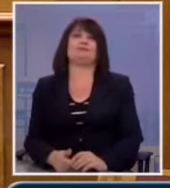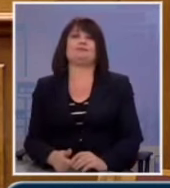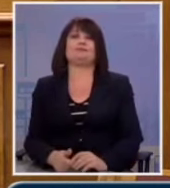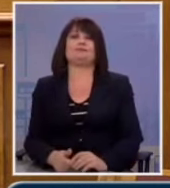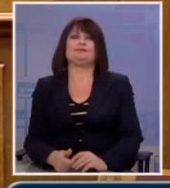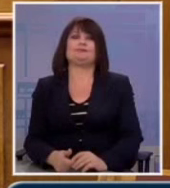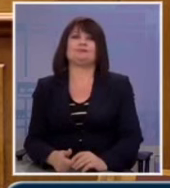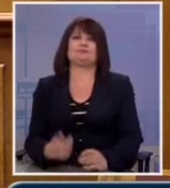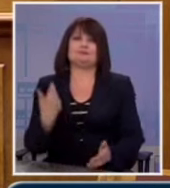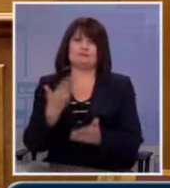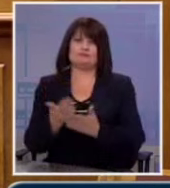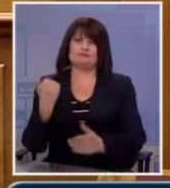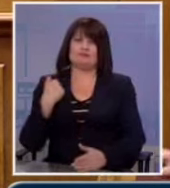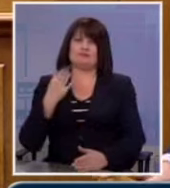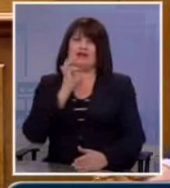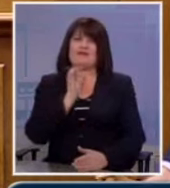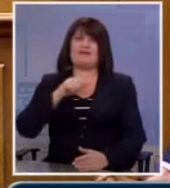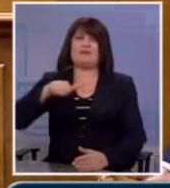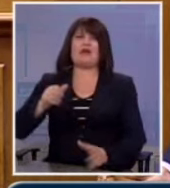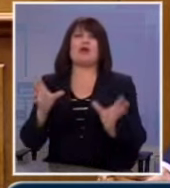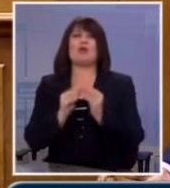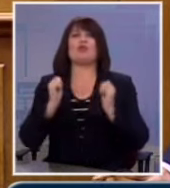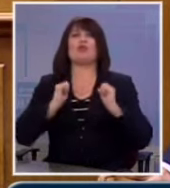Απέτησαν επίσης την εκτόξευση του ΦΠΑ στον τουρισμό,